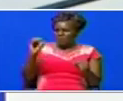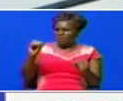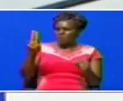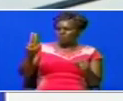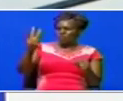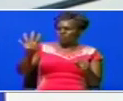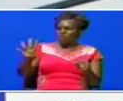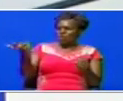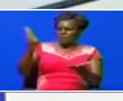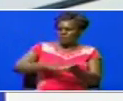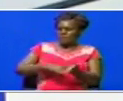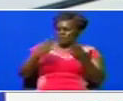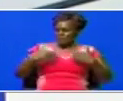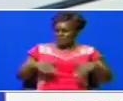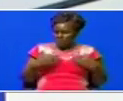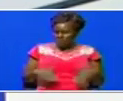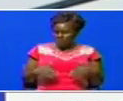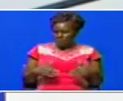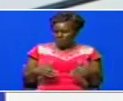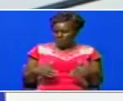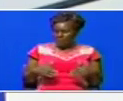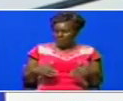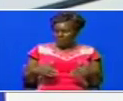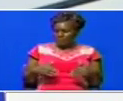322,024 registered voters.